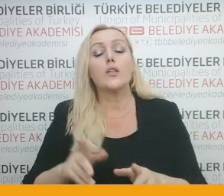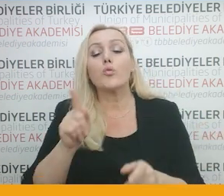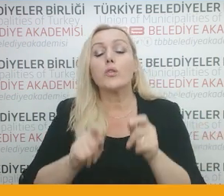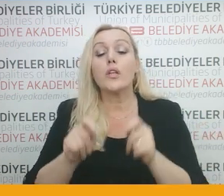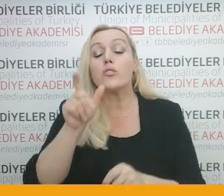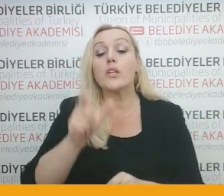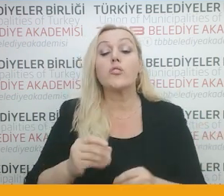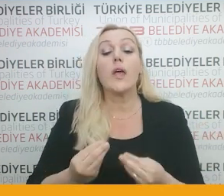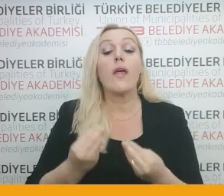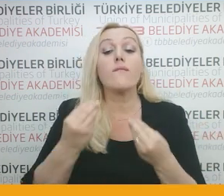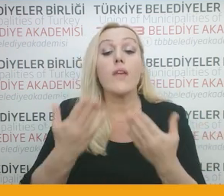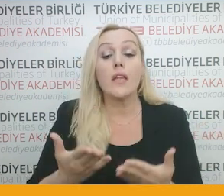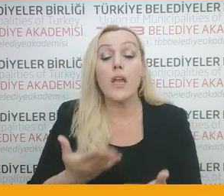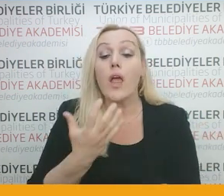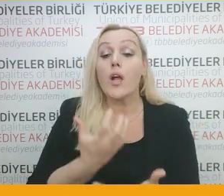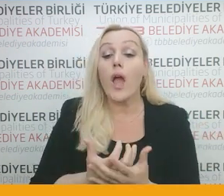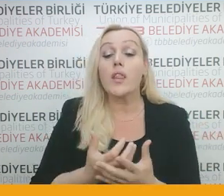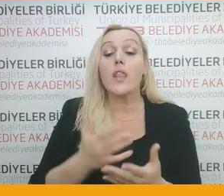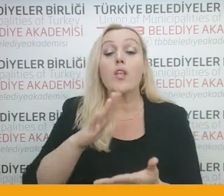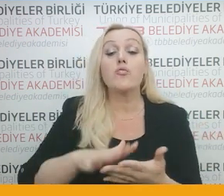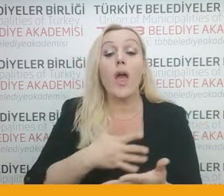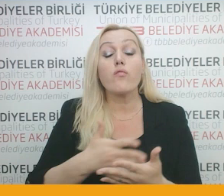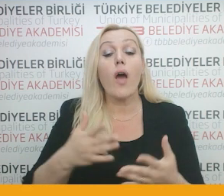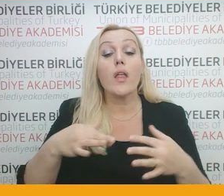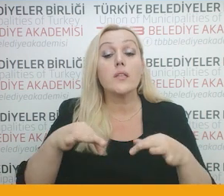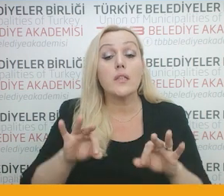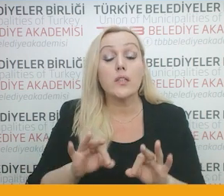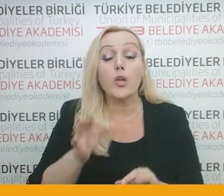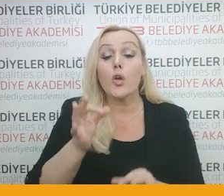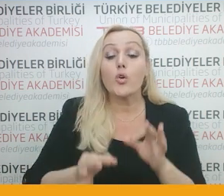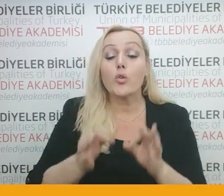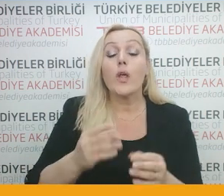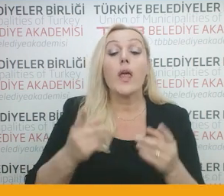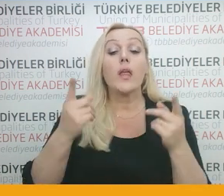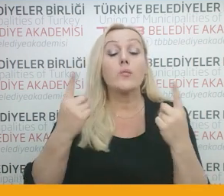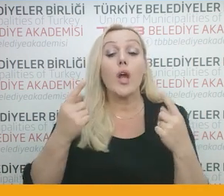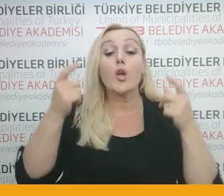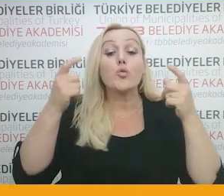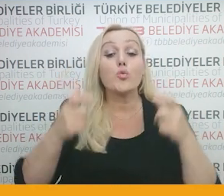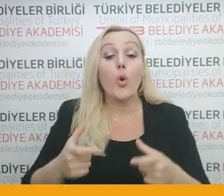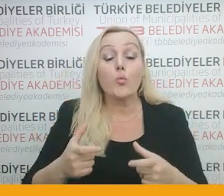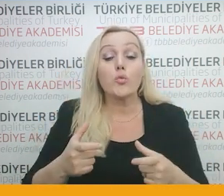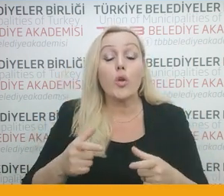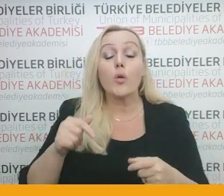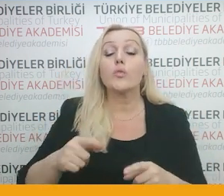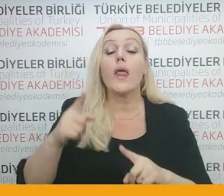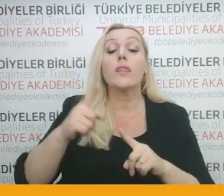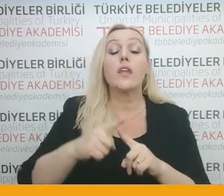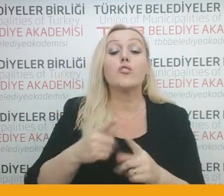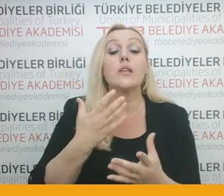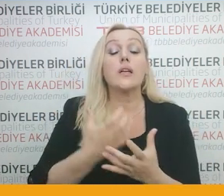tutar, cetvellerini düzenler. Kontrol etkisi ve harcama etkisine karşı sorumlu bu kişilere taşınır kayıt